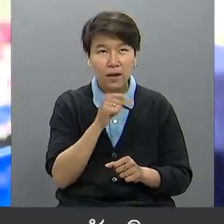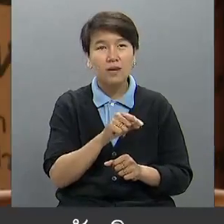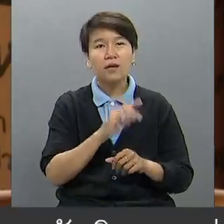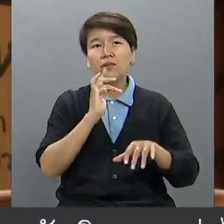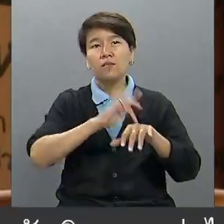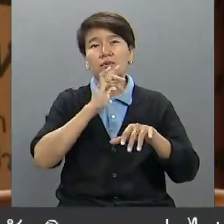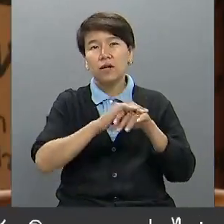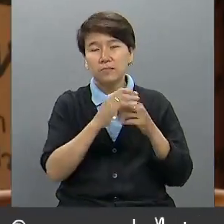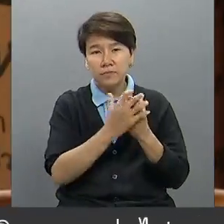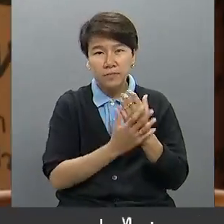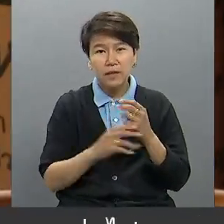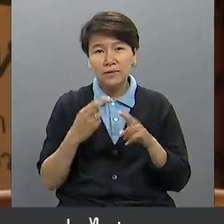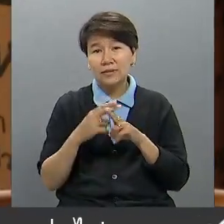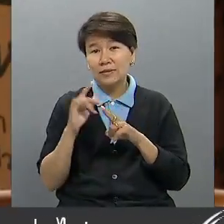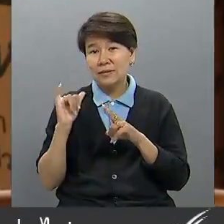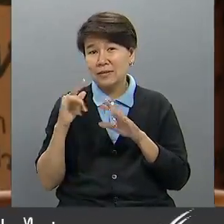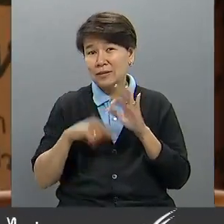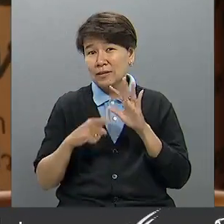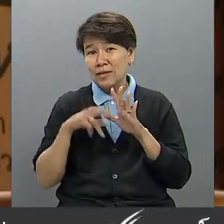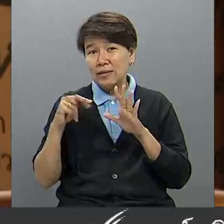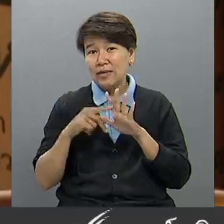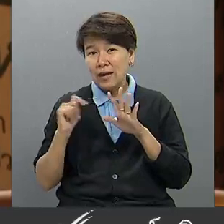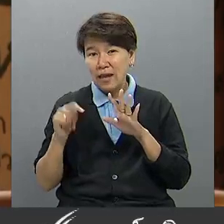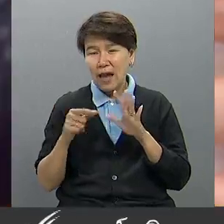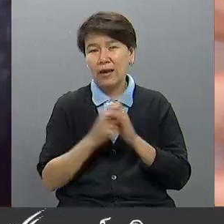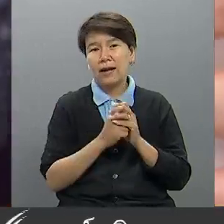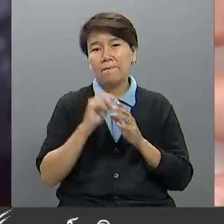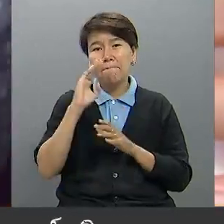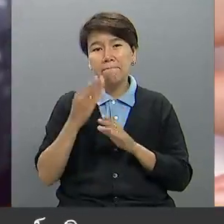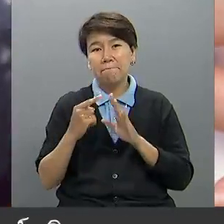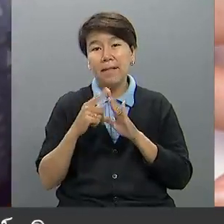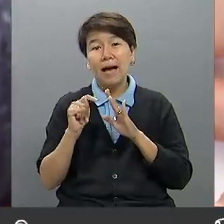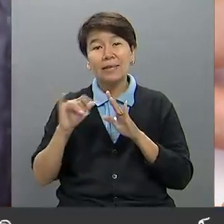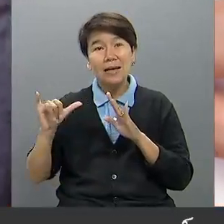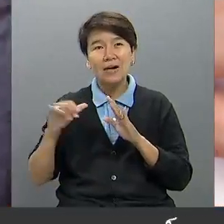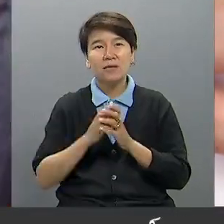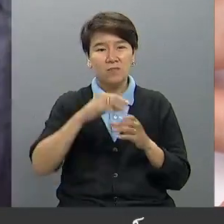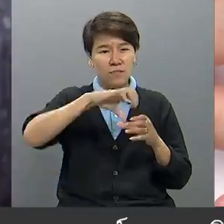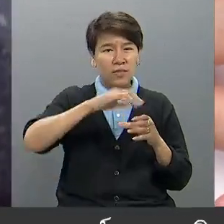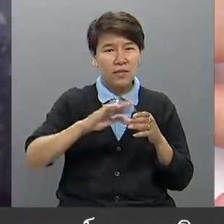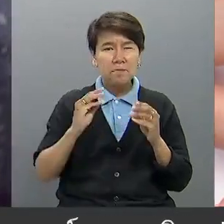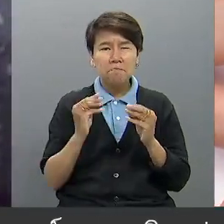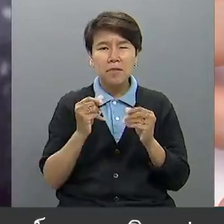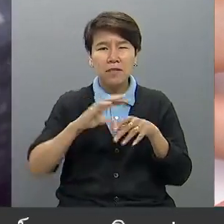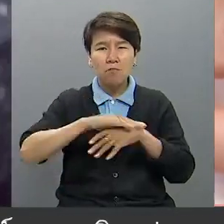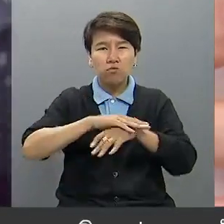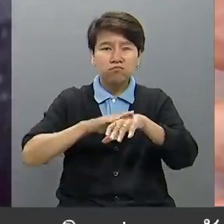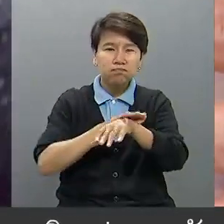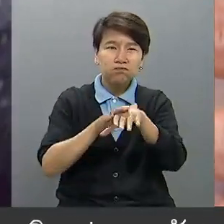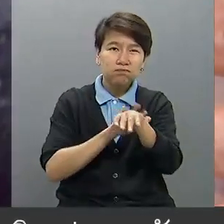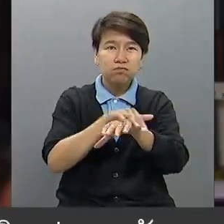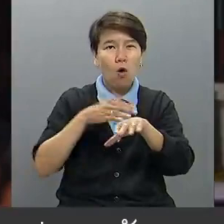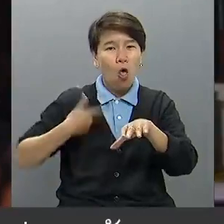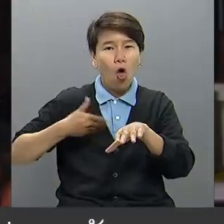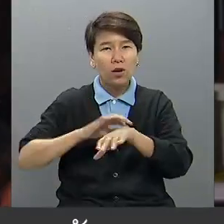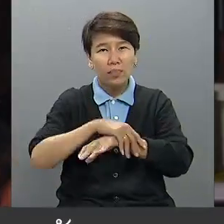ยแล้วก็มียาหม่องก็ทำมาจากยาย่านางแล้วก็ใบเตยอะค่ะทำ